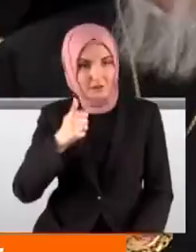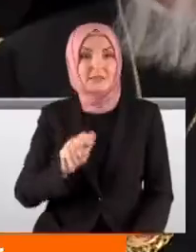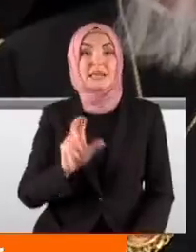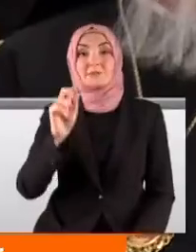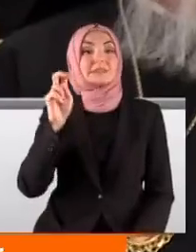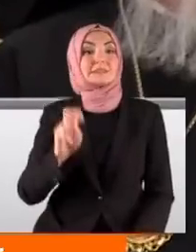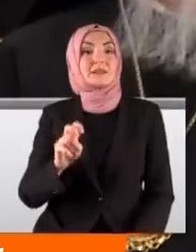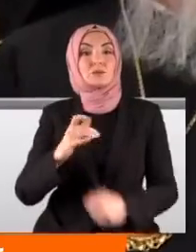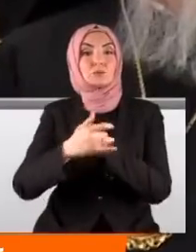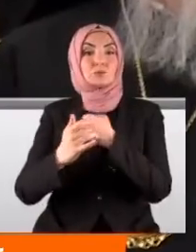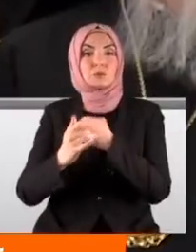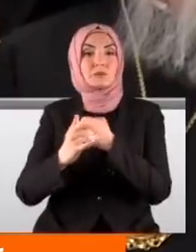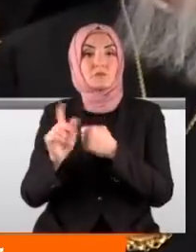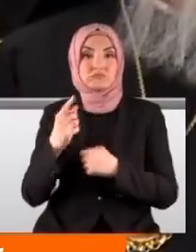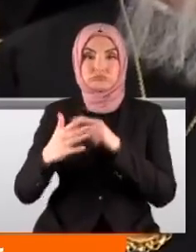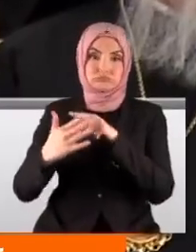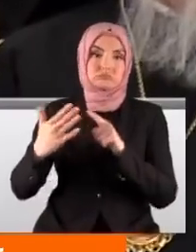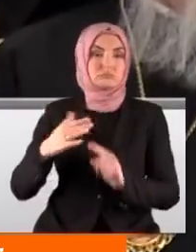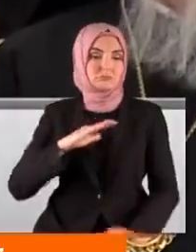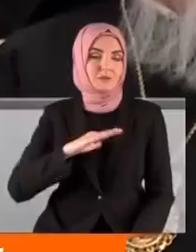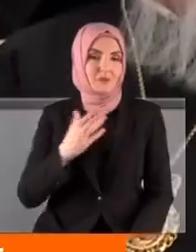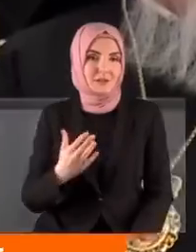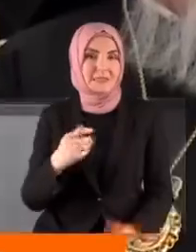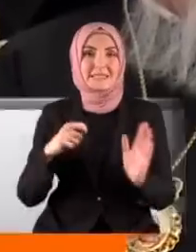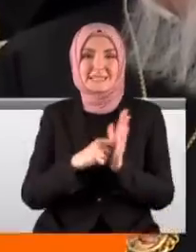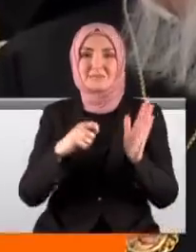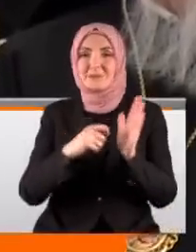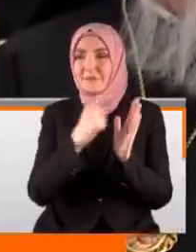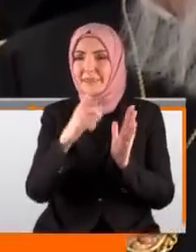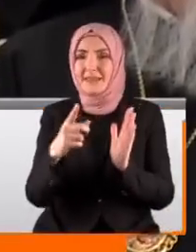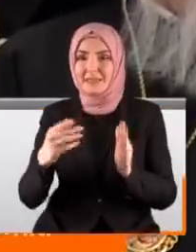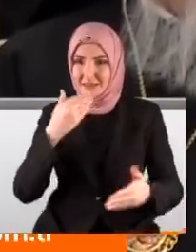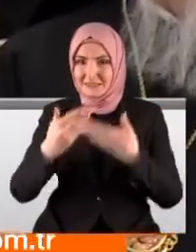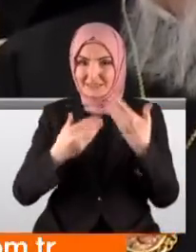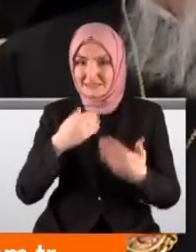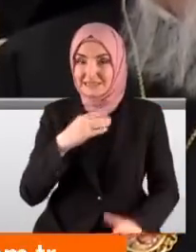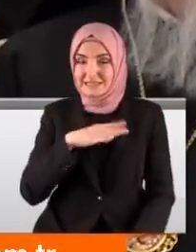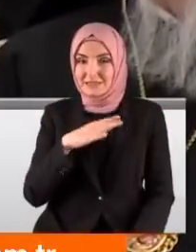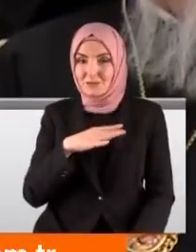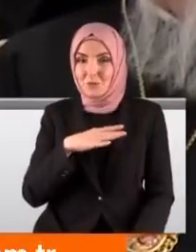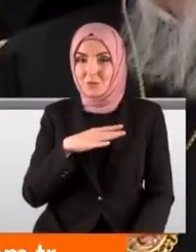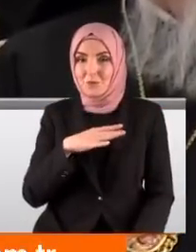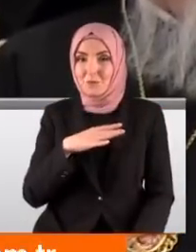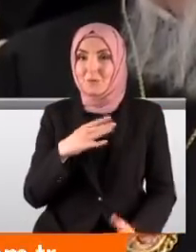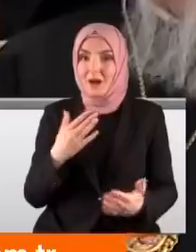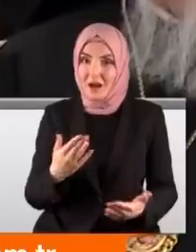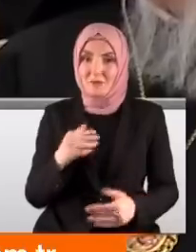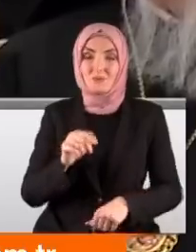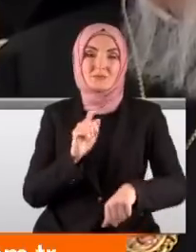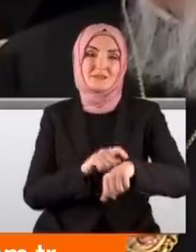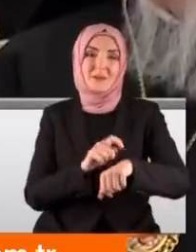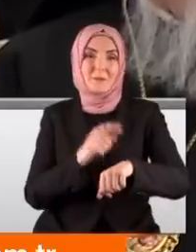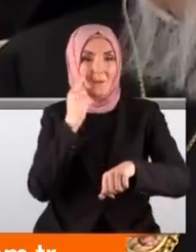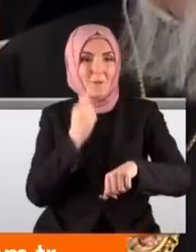vardı. İsim sonuna kadar saymayı çok arzu ederim. Buna da herhalde biraz vakit